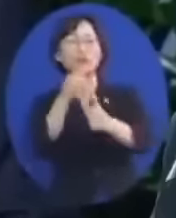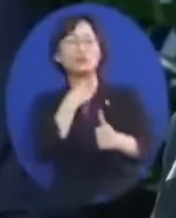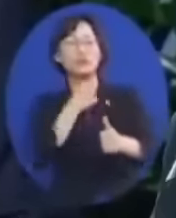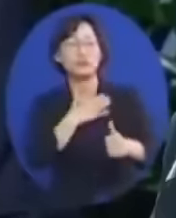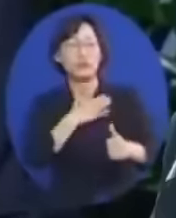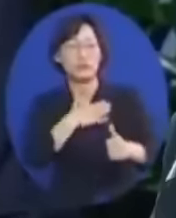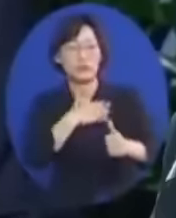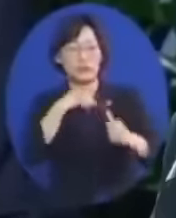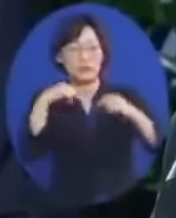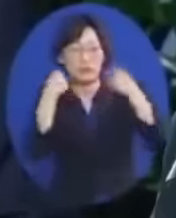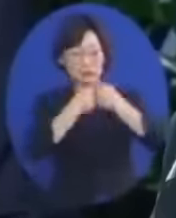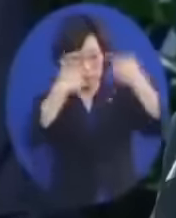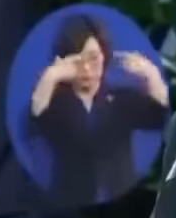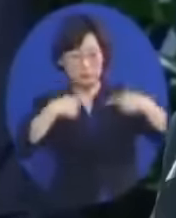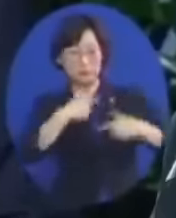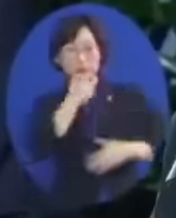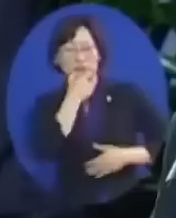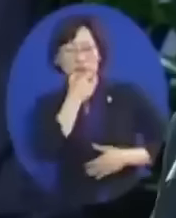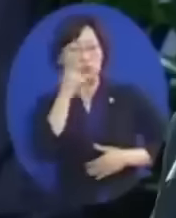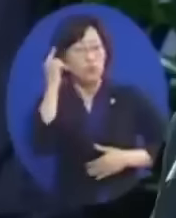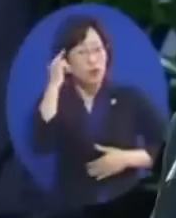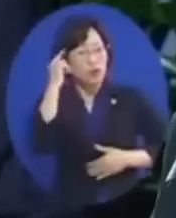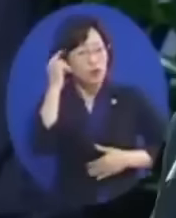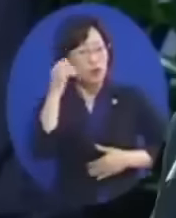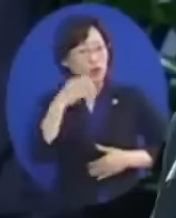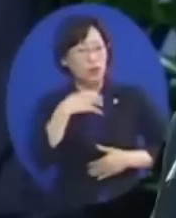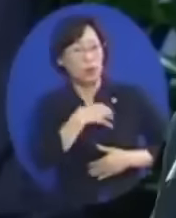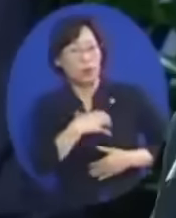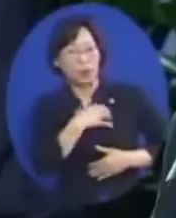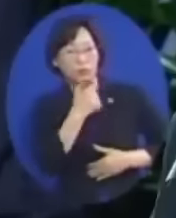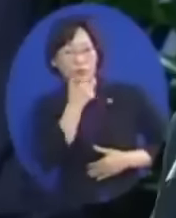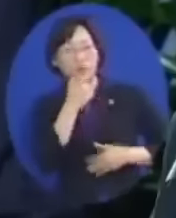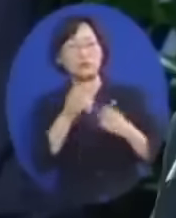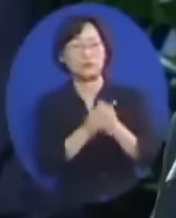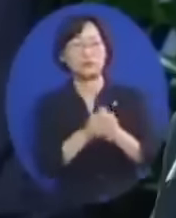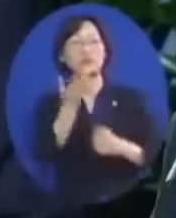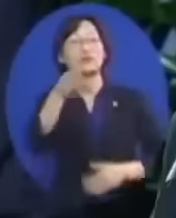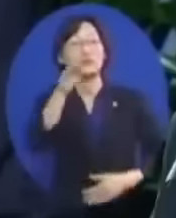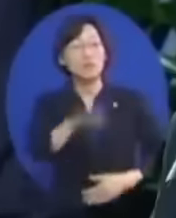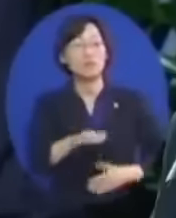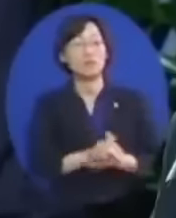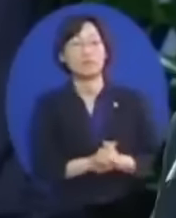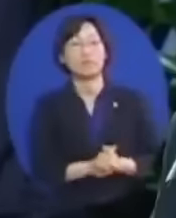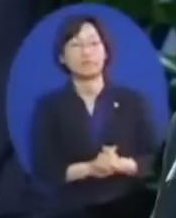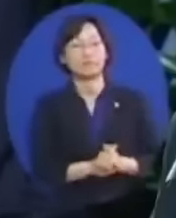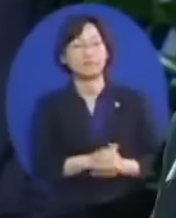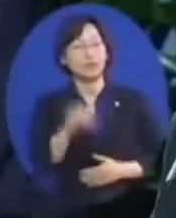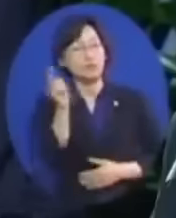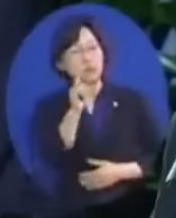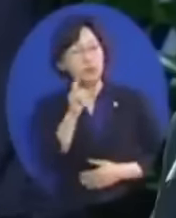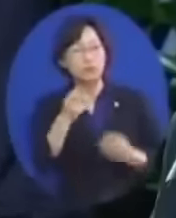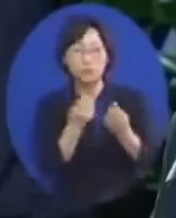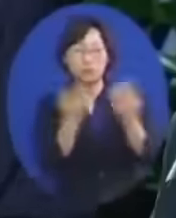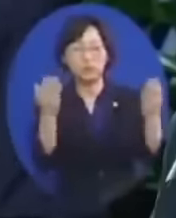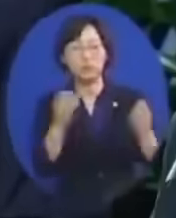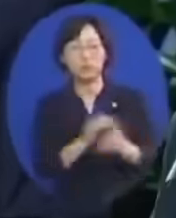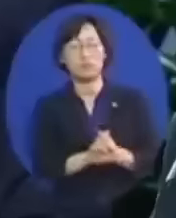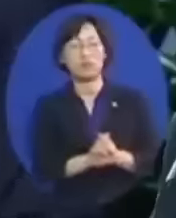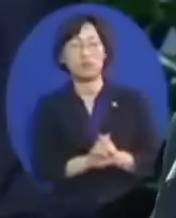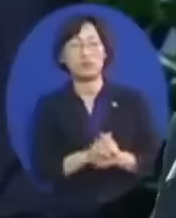지고 싶습니다. 왜냐하면 짐을 지면 괴롭기 때문인 것입니다. 그러나 어찌할 수 없이